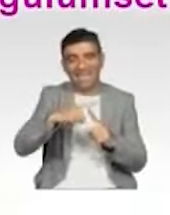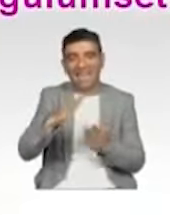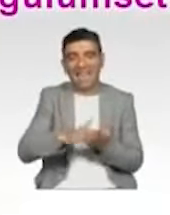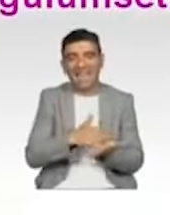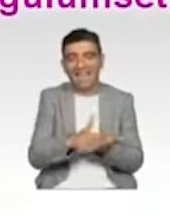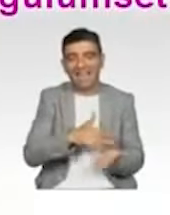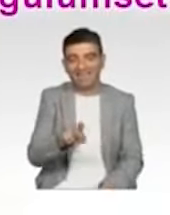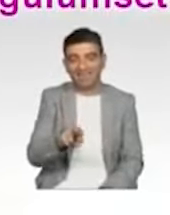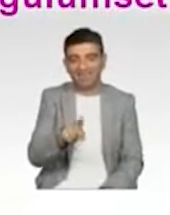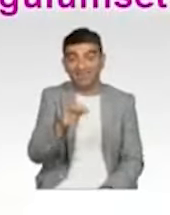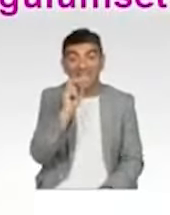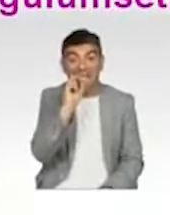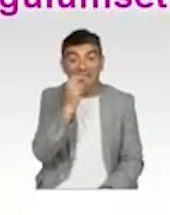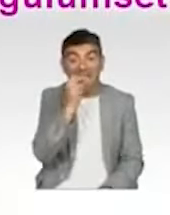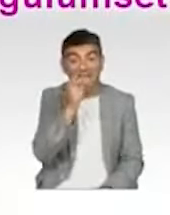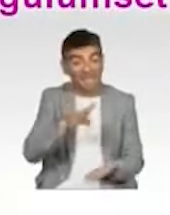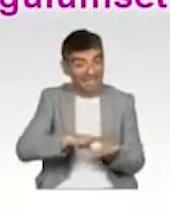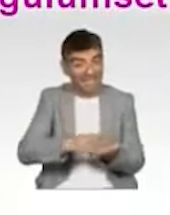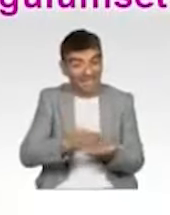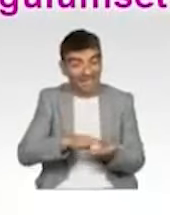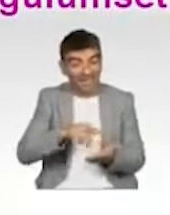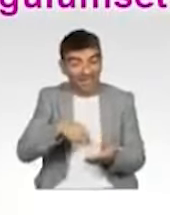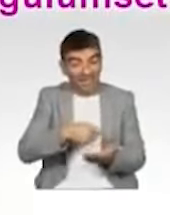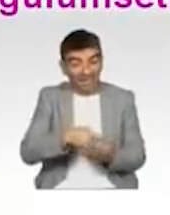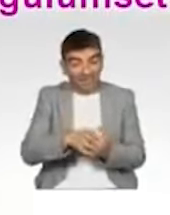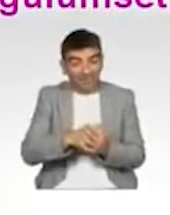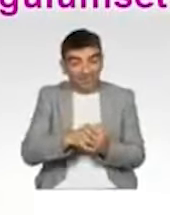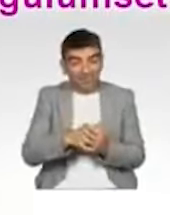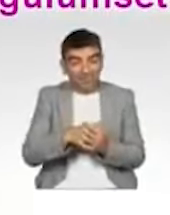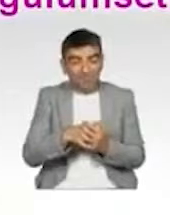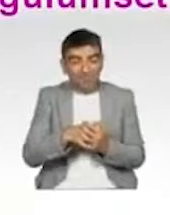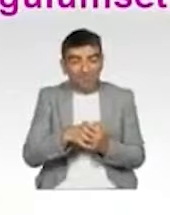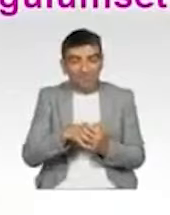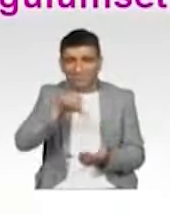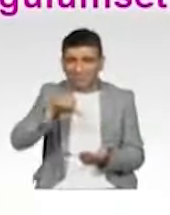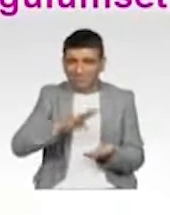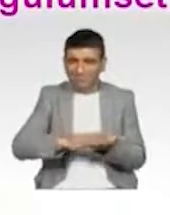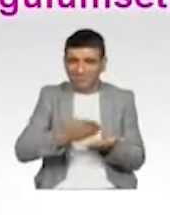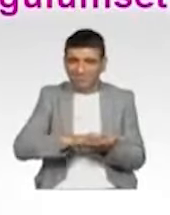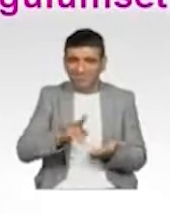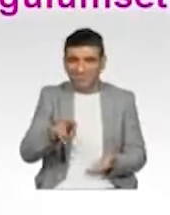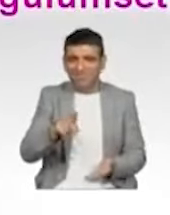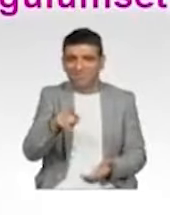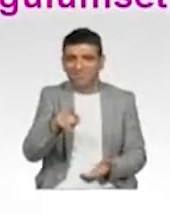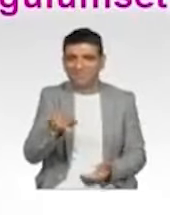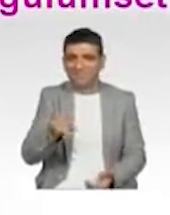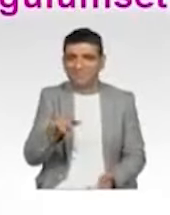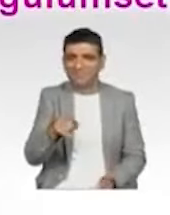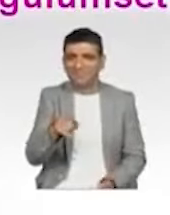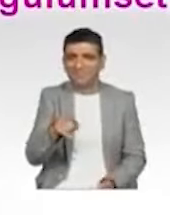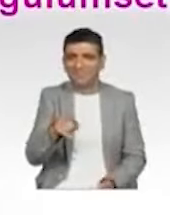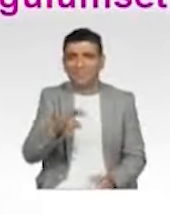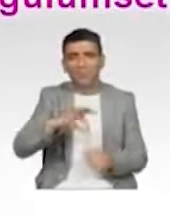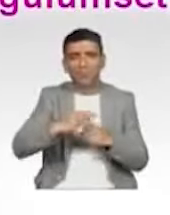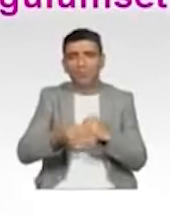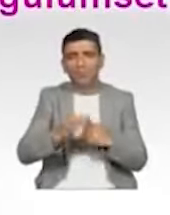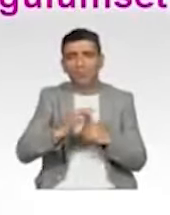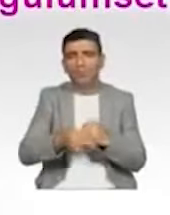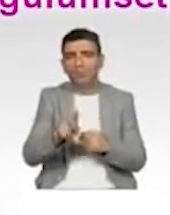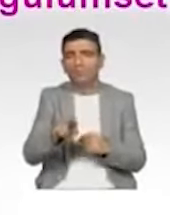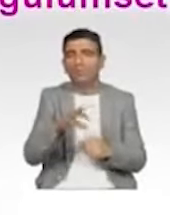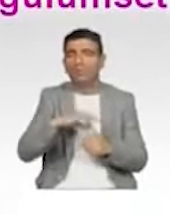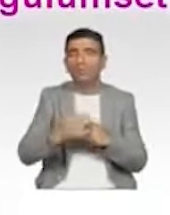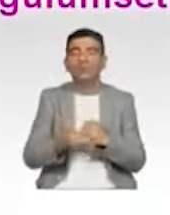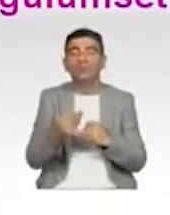gibi. Eriği kızartıyorsun. Evet. O erik biraz farklı. Bir de yanına böyle plantain. O da muz gibi ama muz